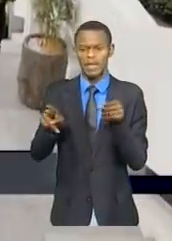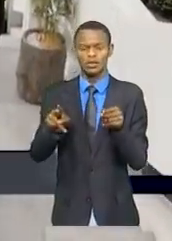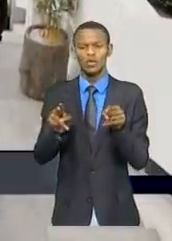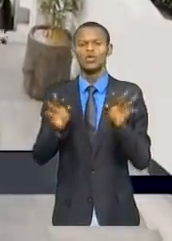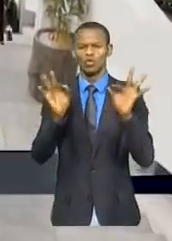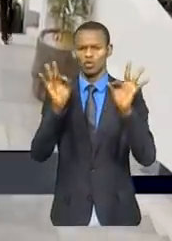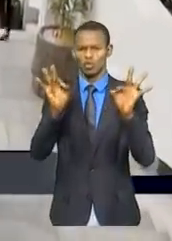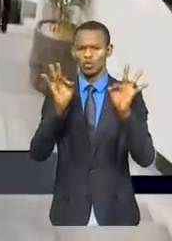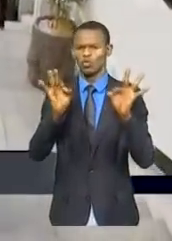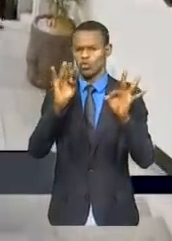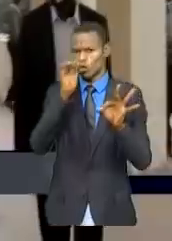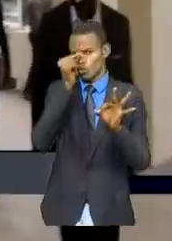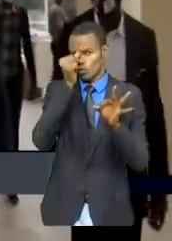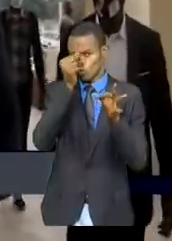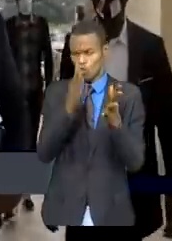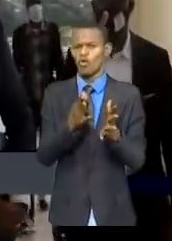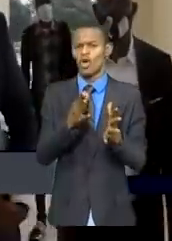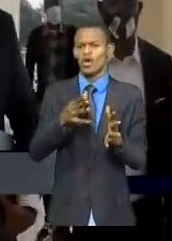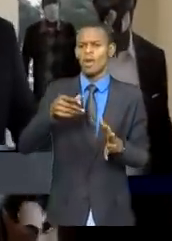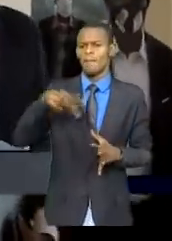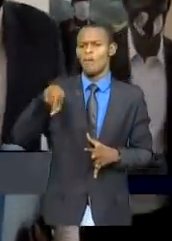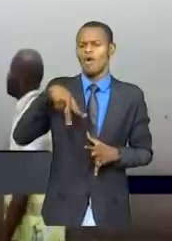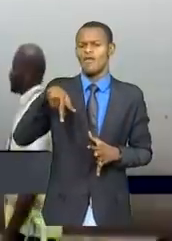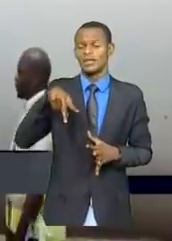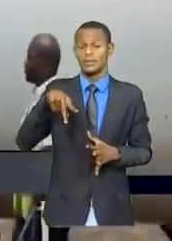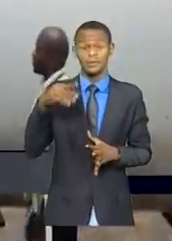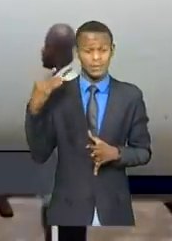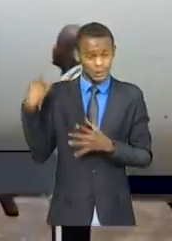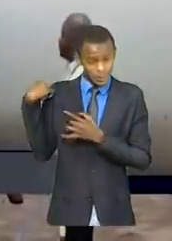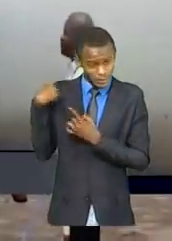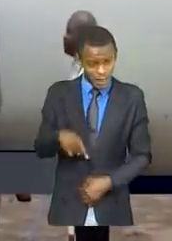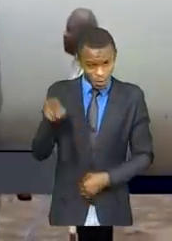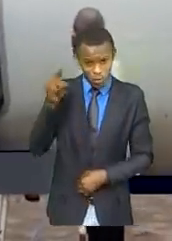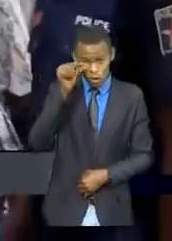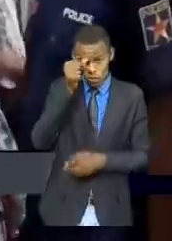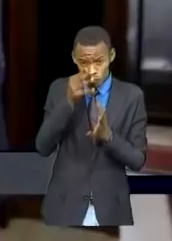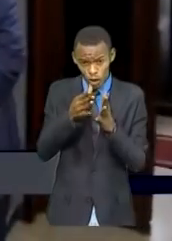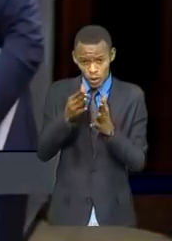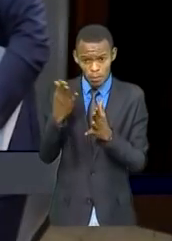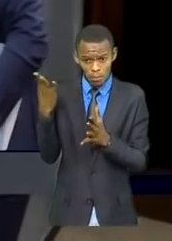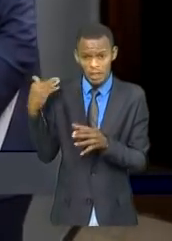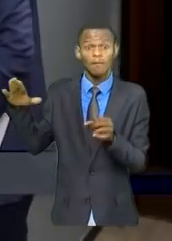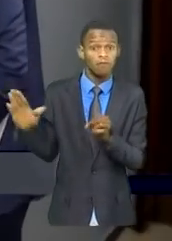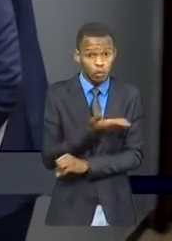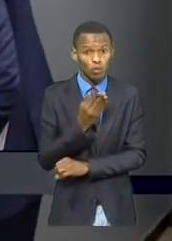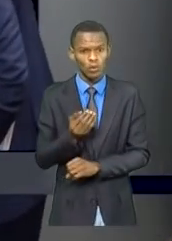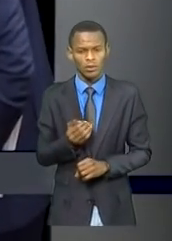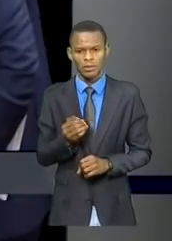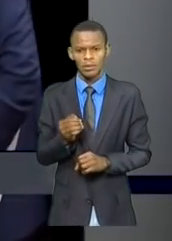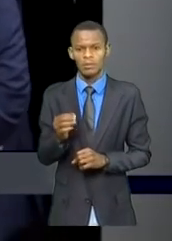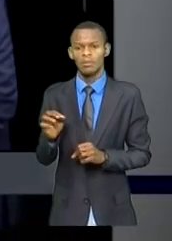3 ans à venir. Poste est resté vacant depuis la déchéance du Jean Maweja Muteba par les députés provinciaux ayant un